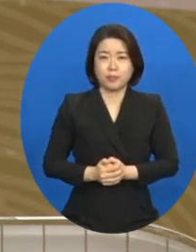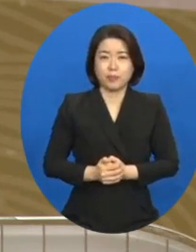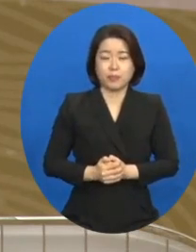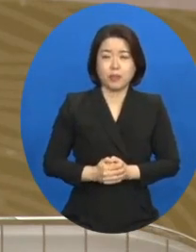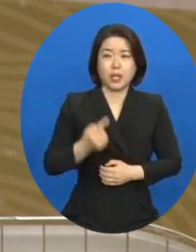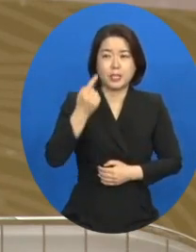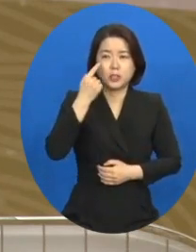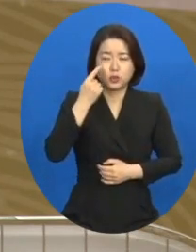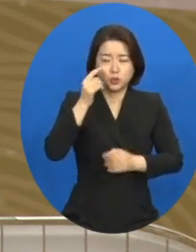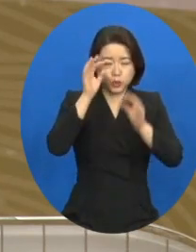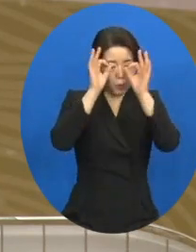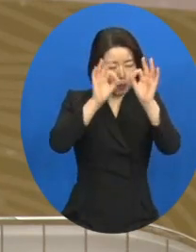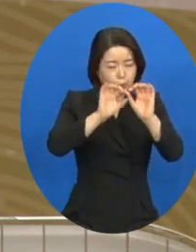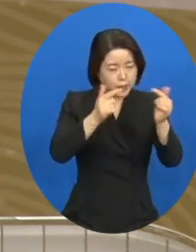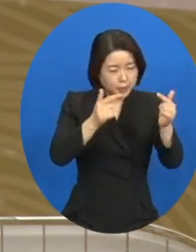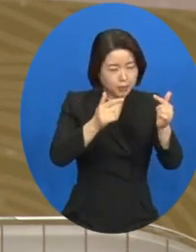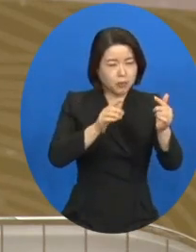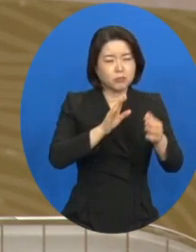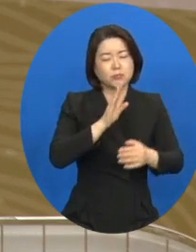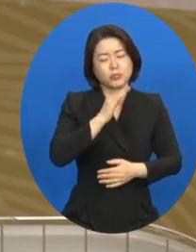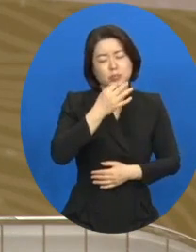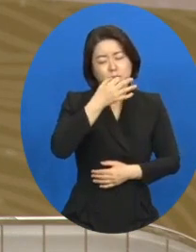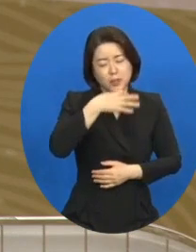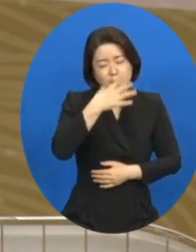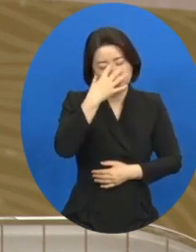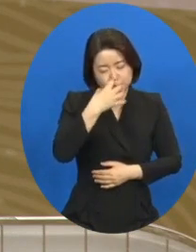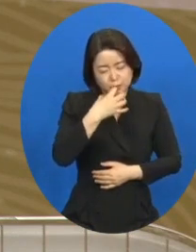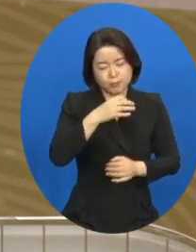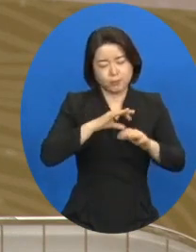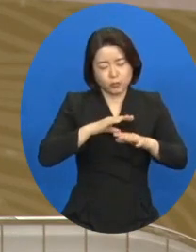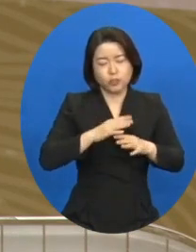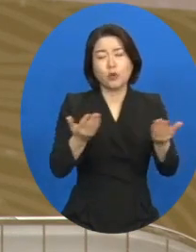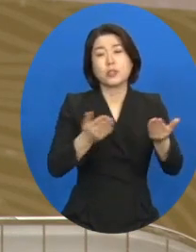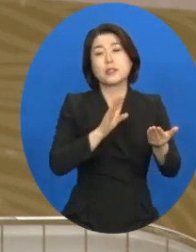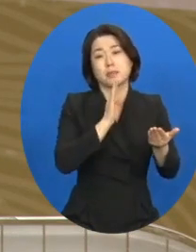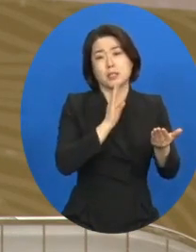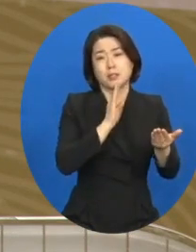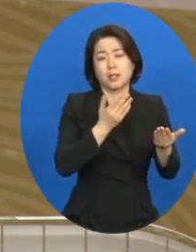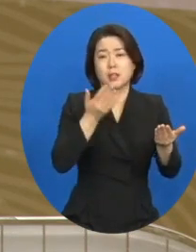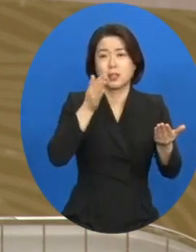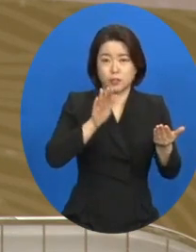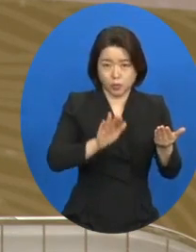눈이 안 보이는 것은 정말 비참한 일이죠. 두려운 일이고. 그런데